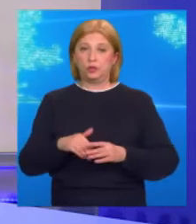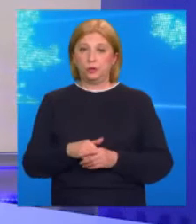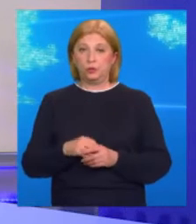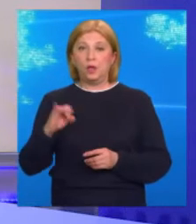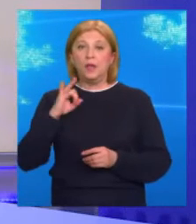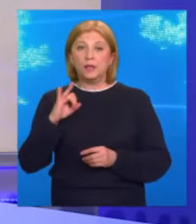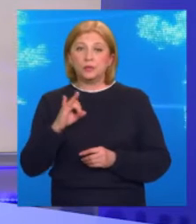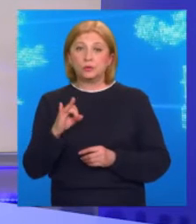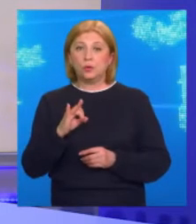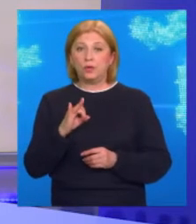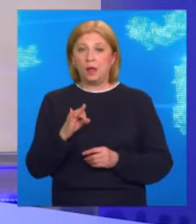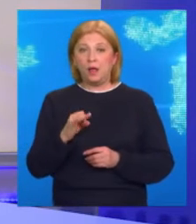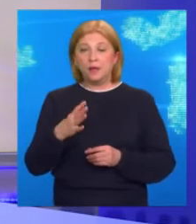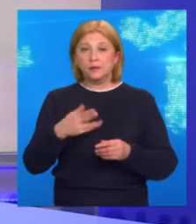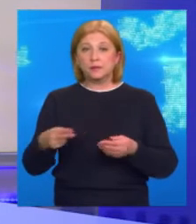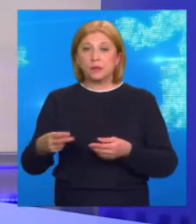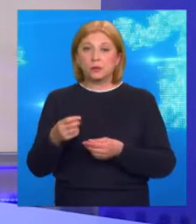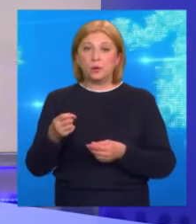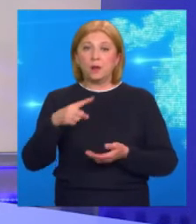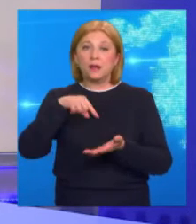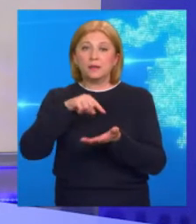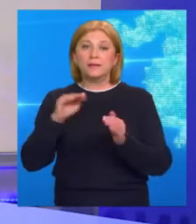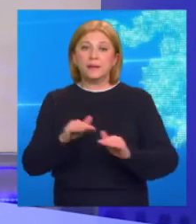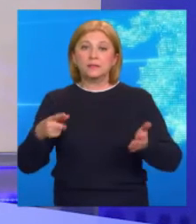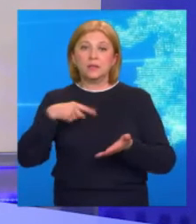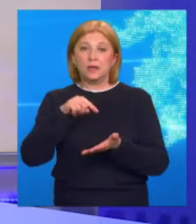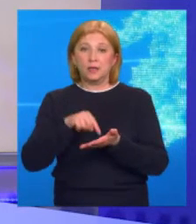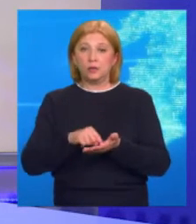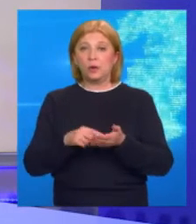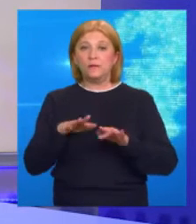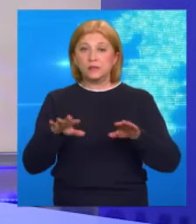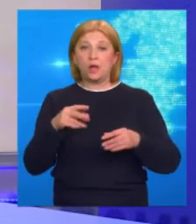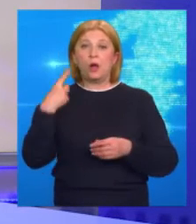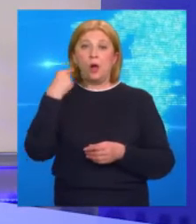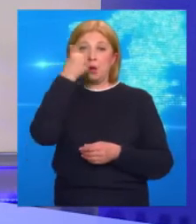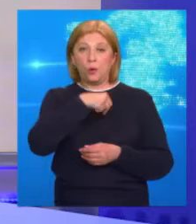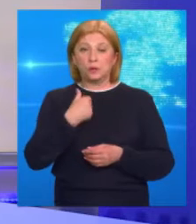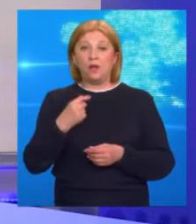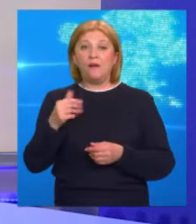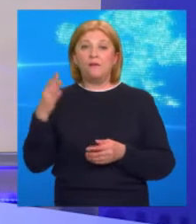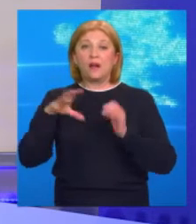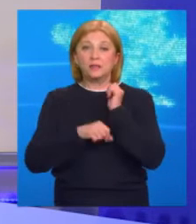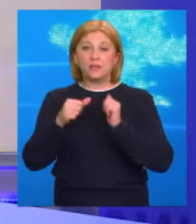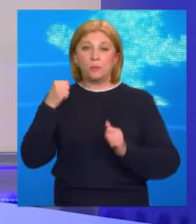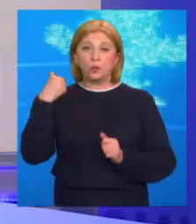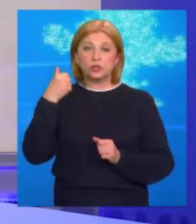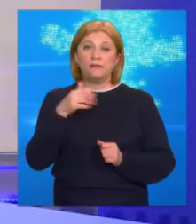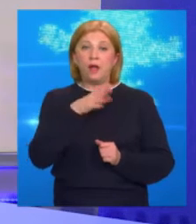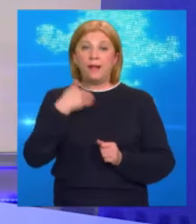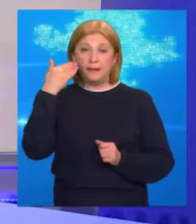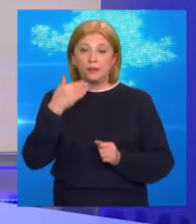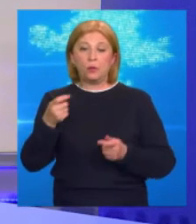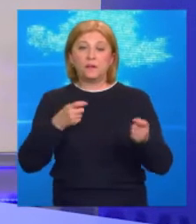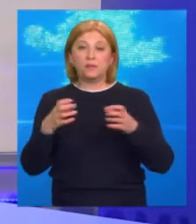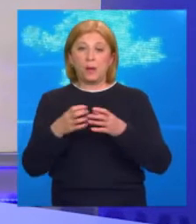История с счастливым концом, скандал с детским городком Усть-Катаве разрешился спустя почти год. В конце прошлого лета в одном из дворов управляющей компании